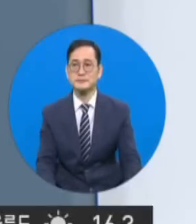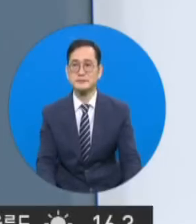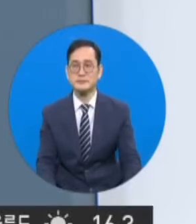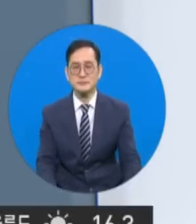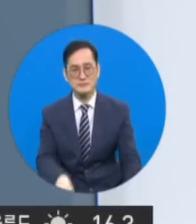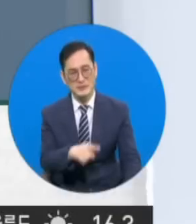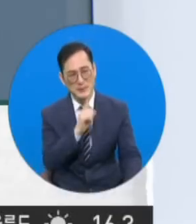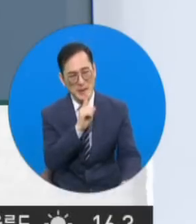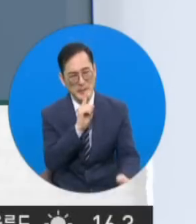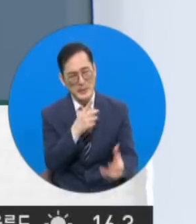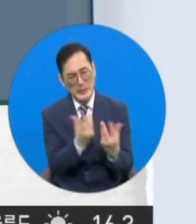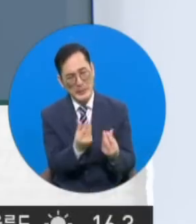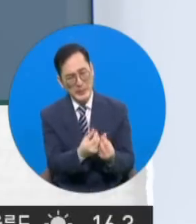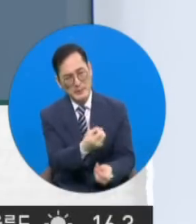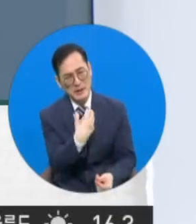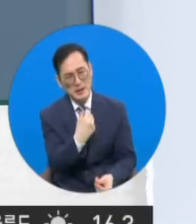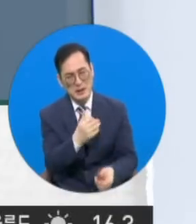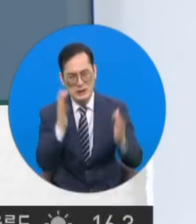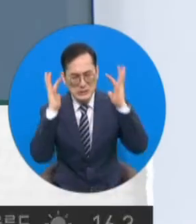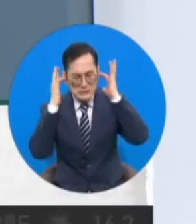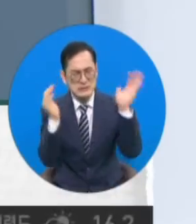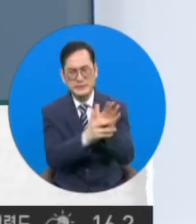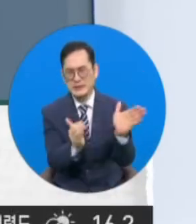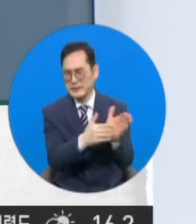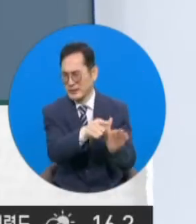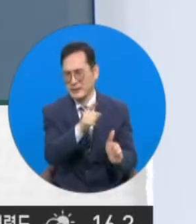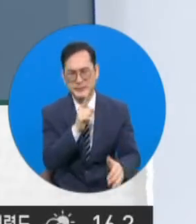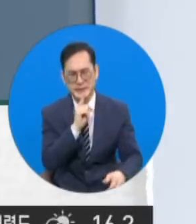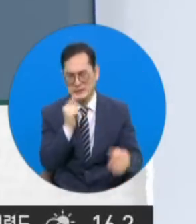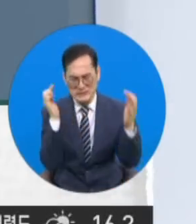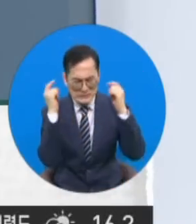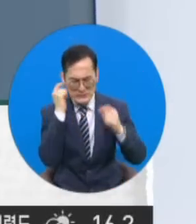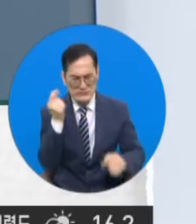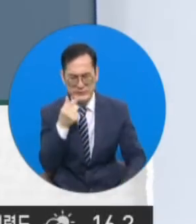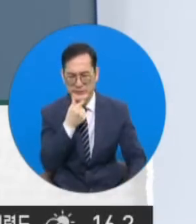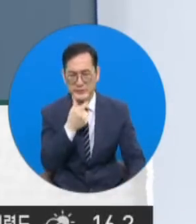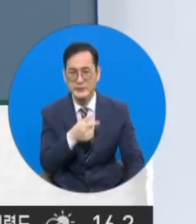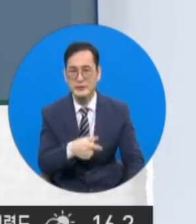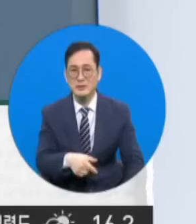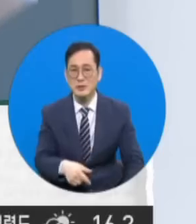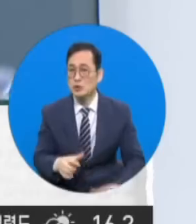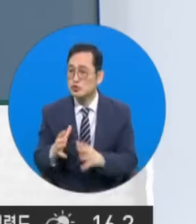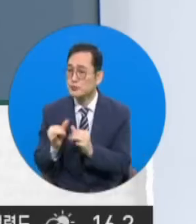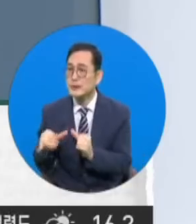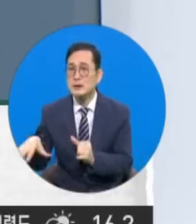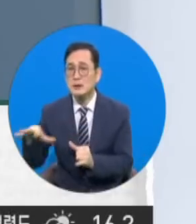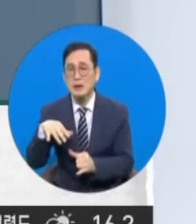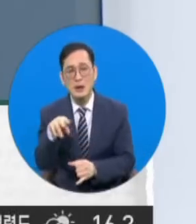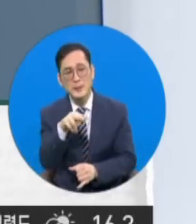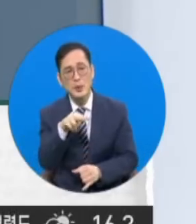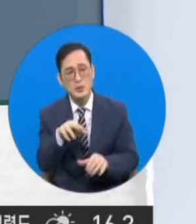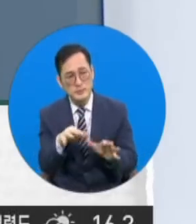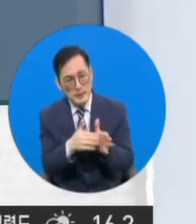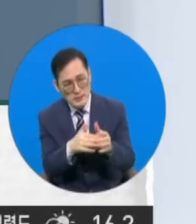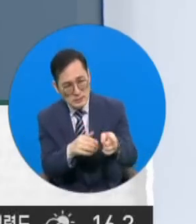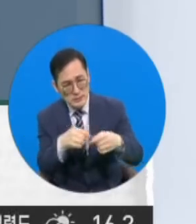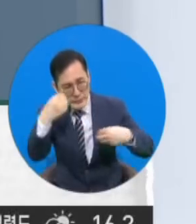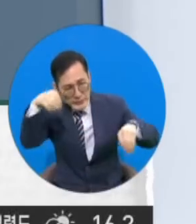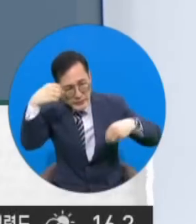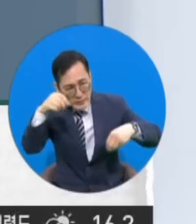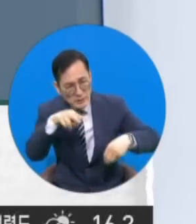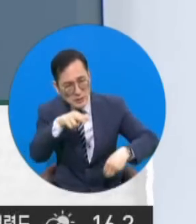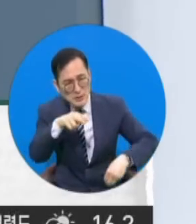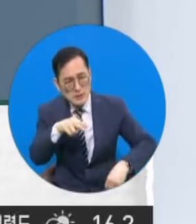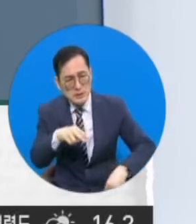솔직히 더 이상 그러니까 일부 국민들께서 허탈을 하실 정도로 어떤 지금까지 있었던 정치 세력들이